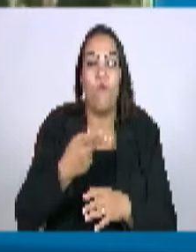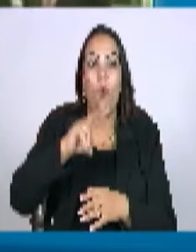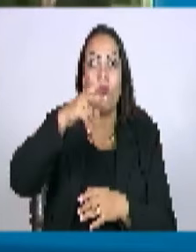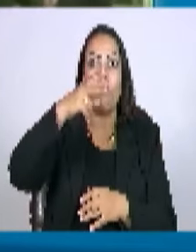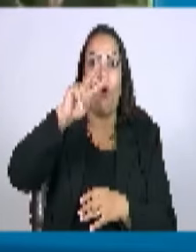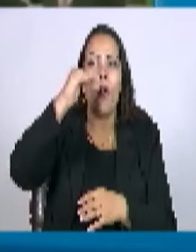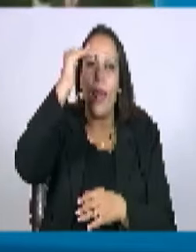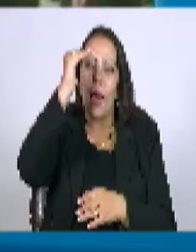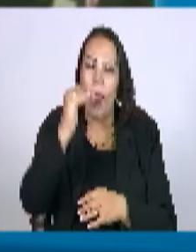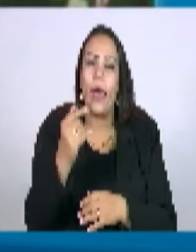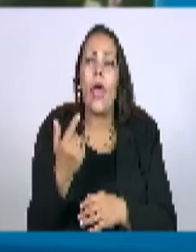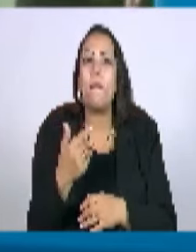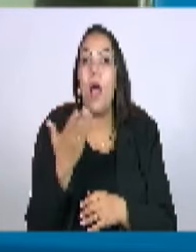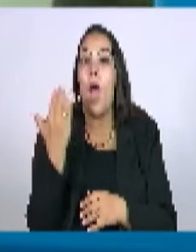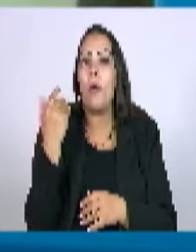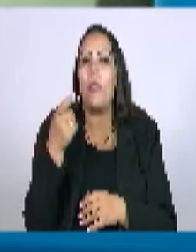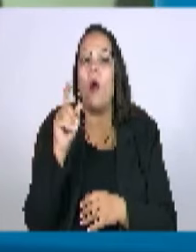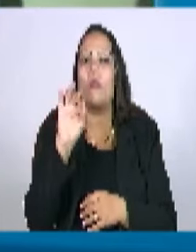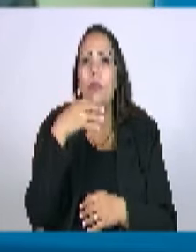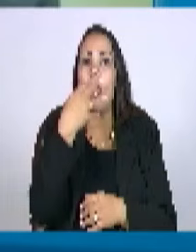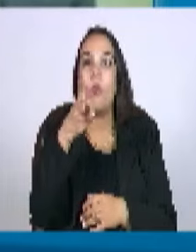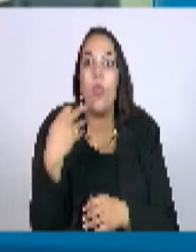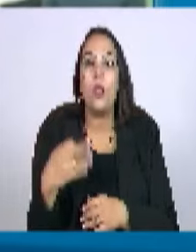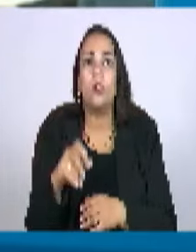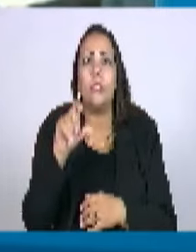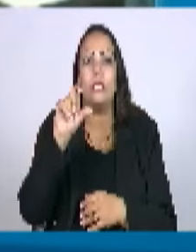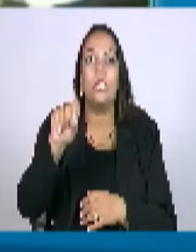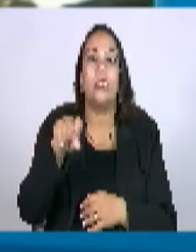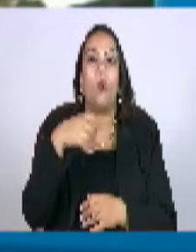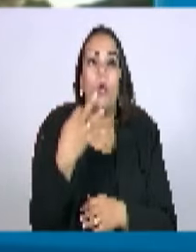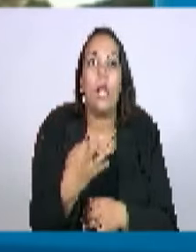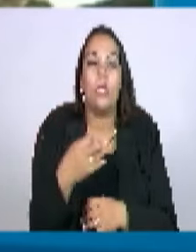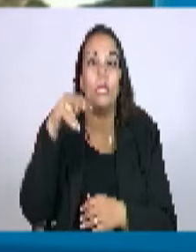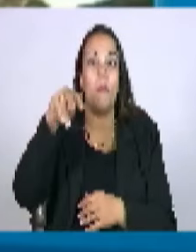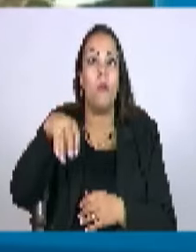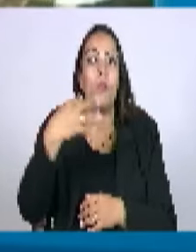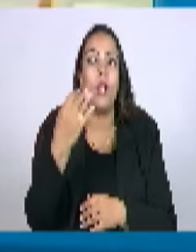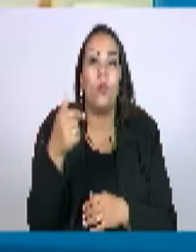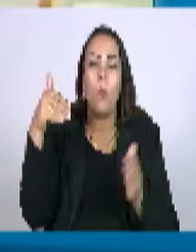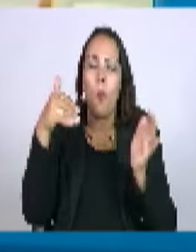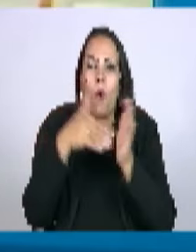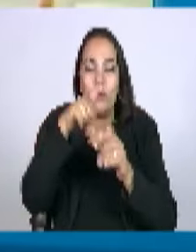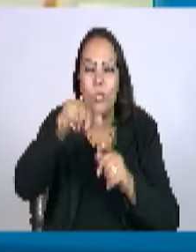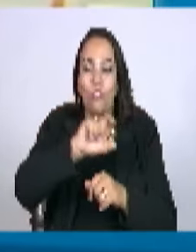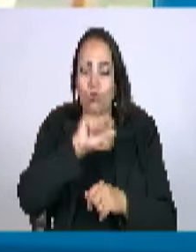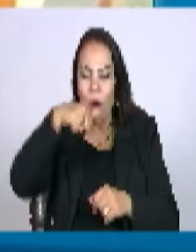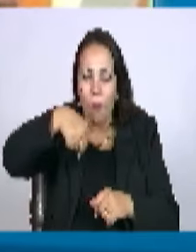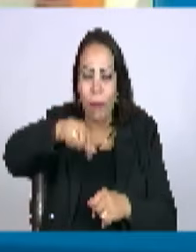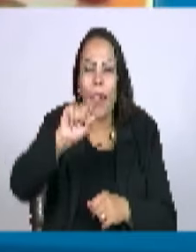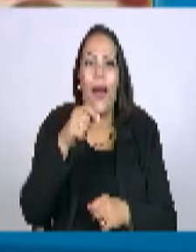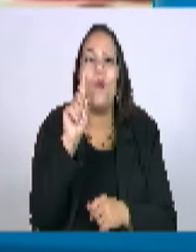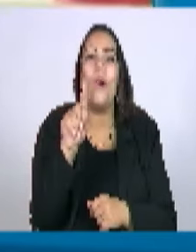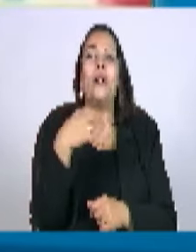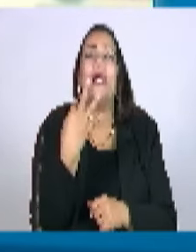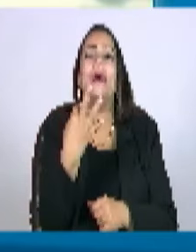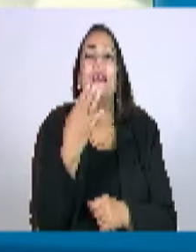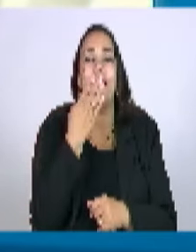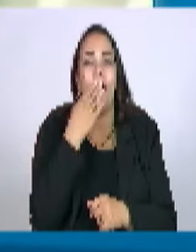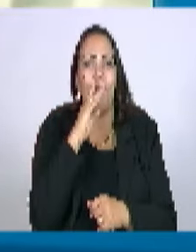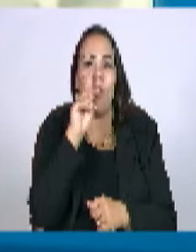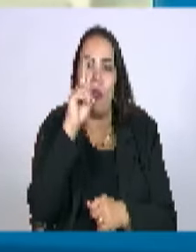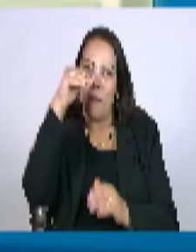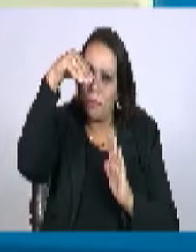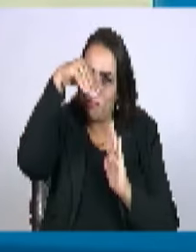31% كانت 33 و39 و38 بيقولوا الشهرده بقت 31% يعني احنا ماشيين على